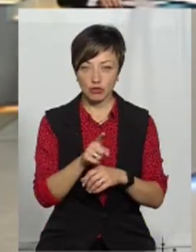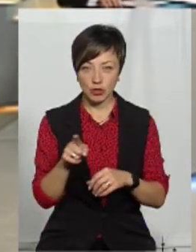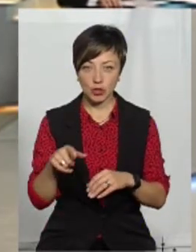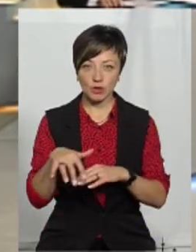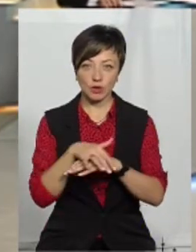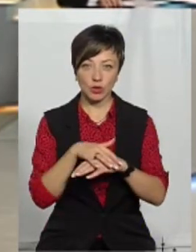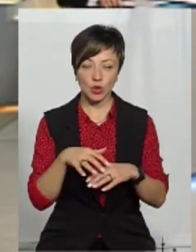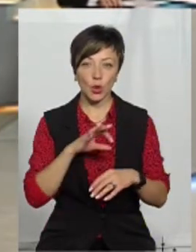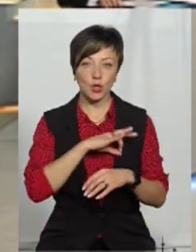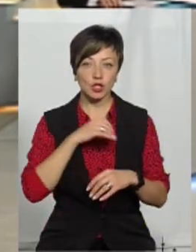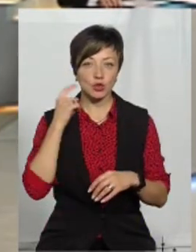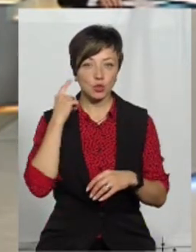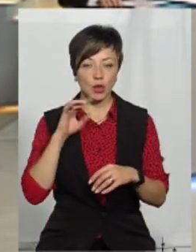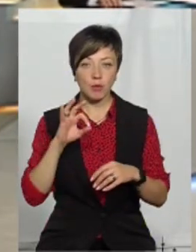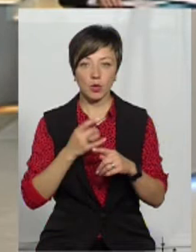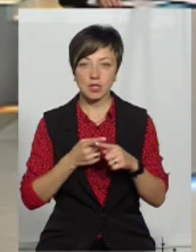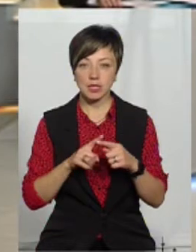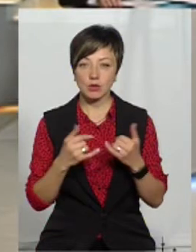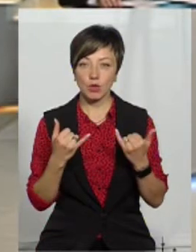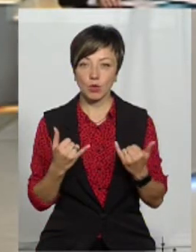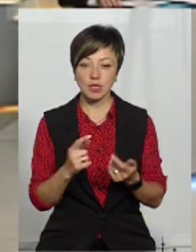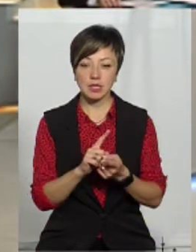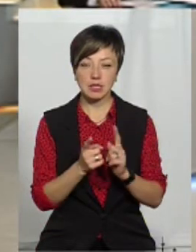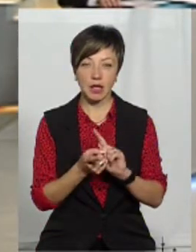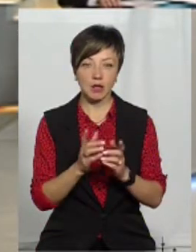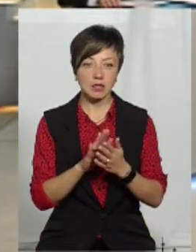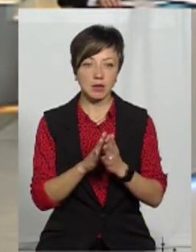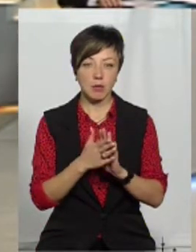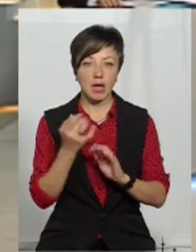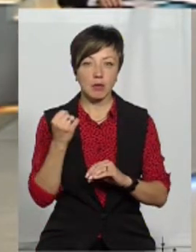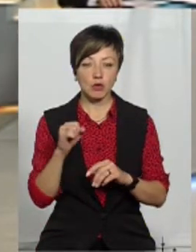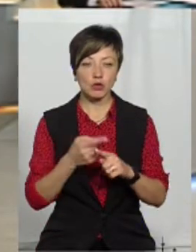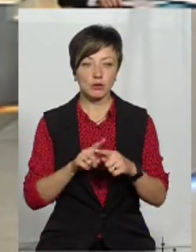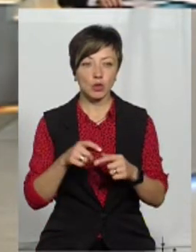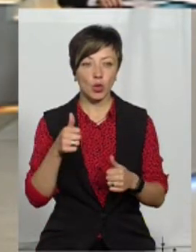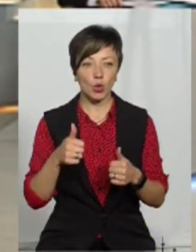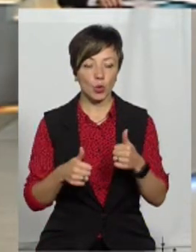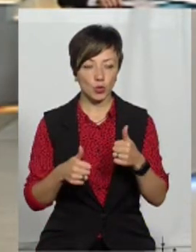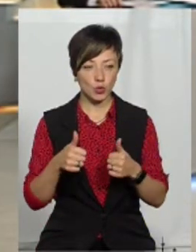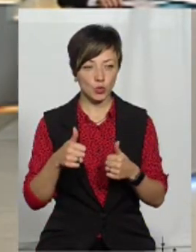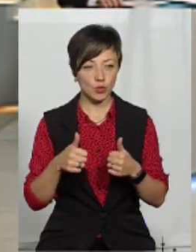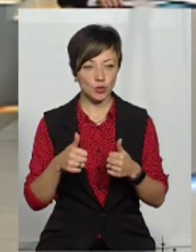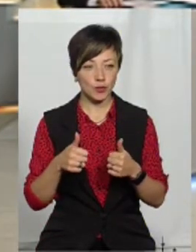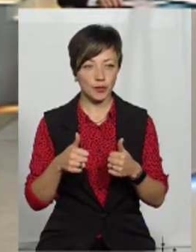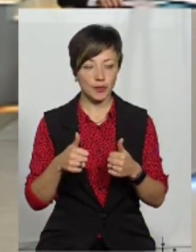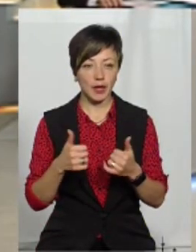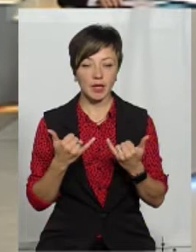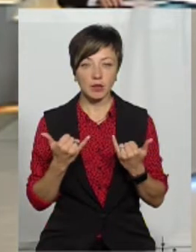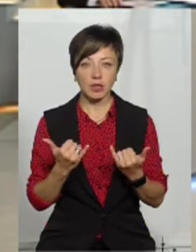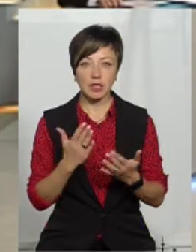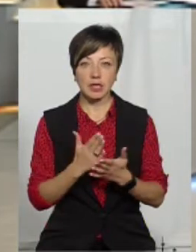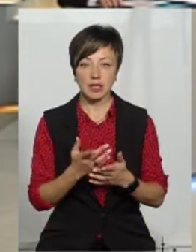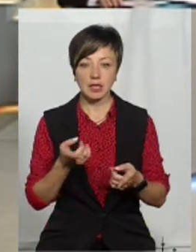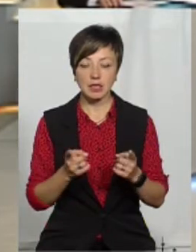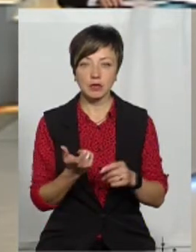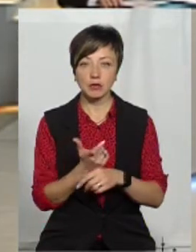середовища юридичного вже чули про нього. І це сьогодні вже стало статусом. Переможці цього конкурсу сьогодні є дійсно